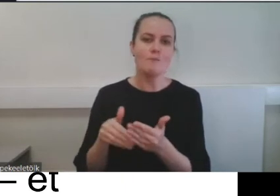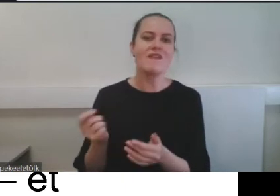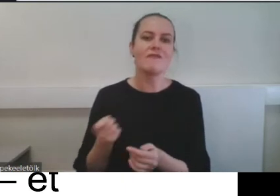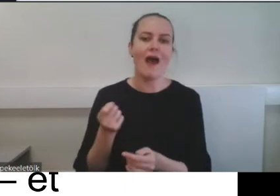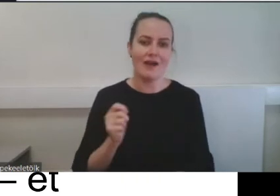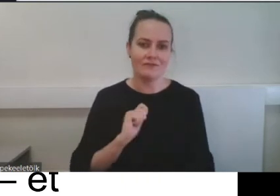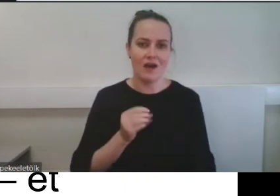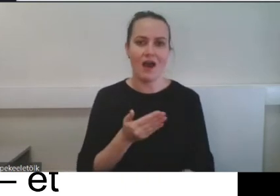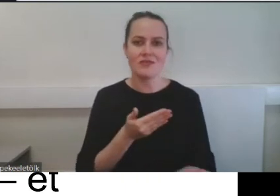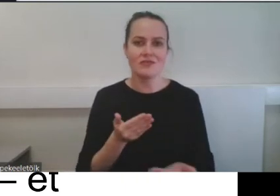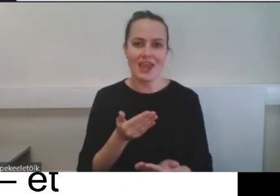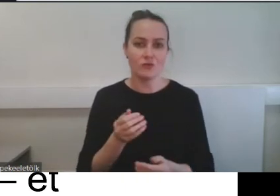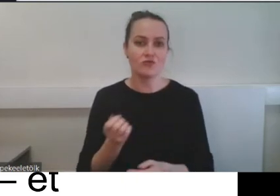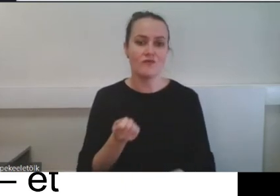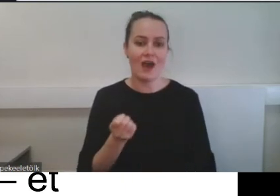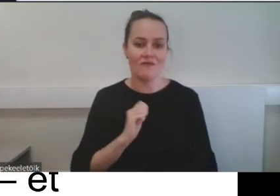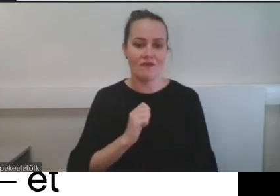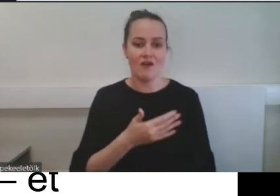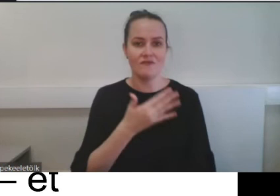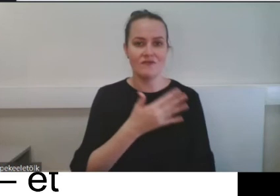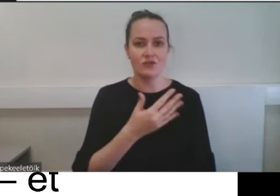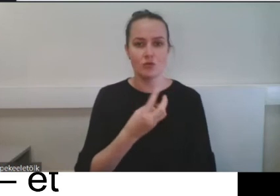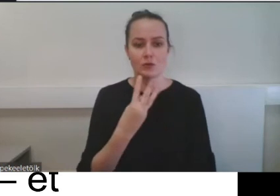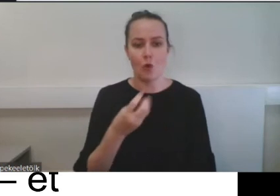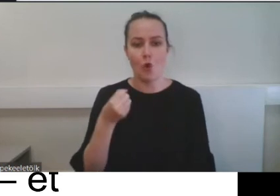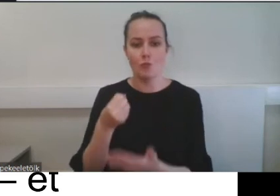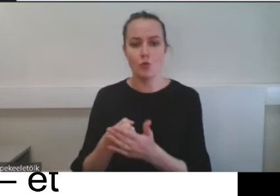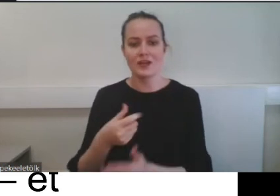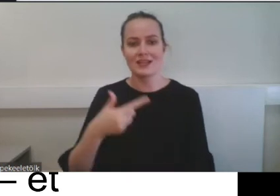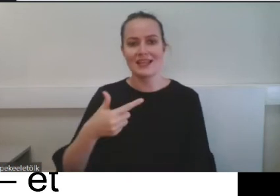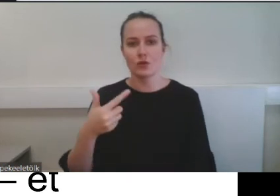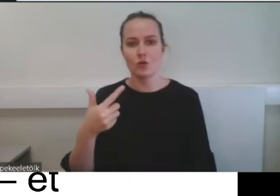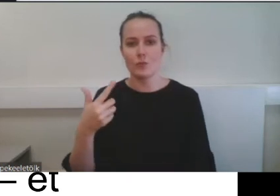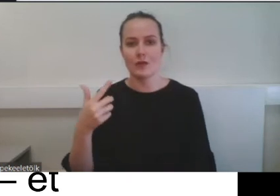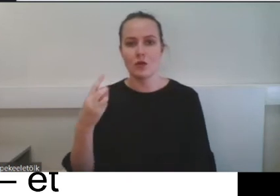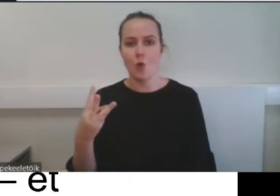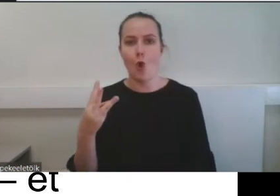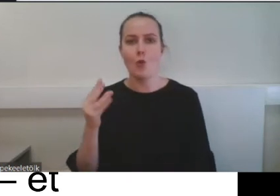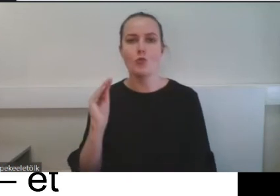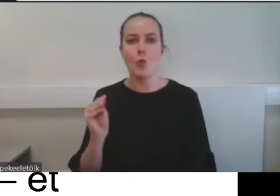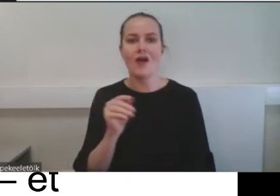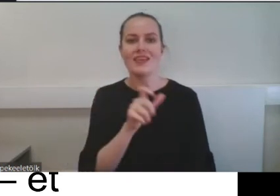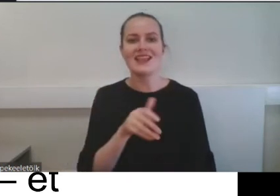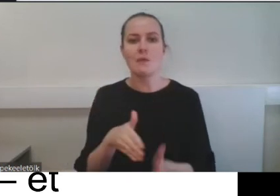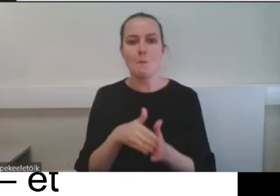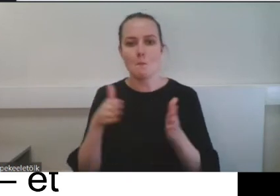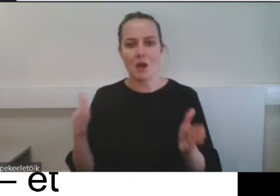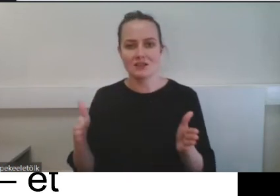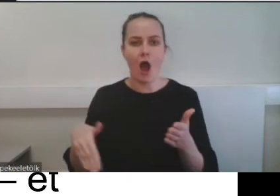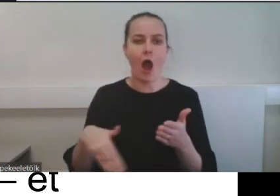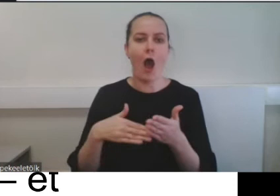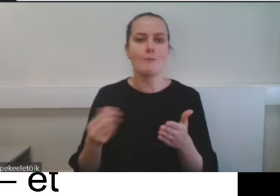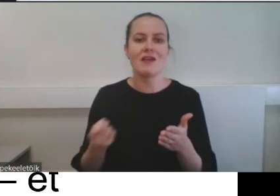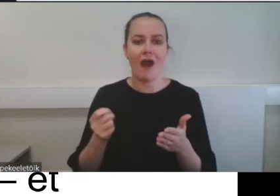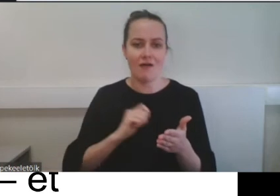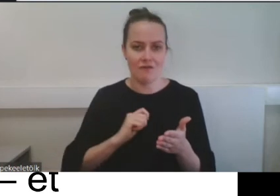hulka kuuluvad inimesed vanusest sõltumata. Kui me vaatamegi neid olulisi erinevaid tegevusvaldkondi